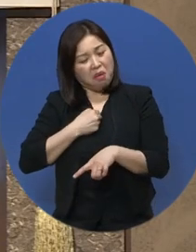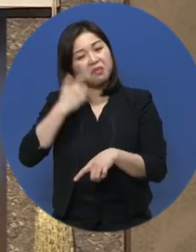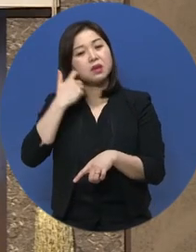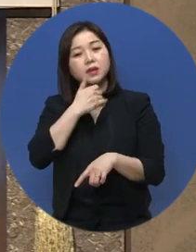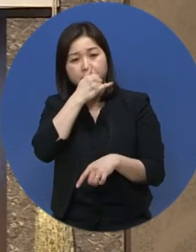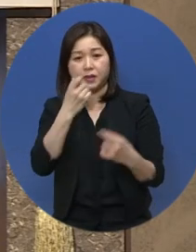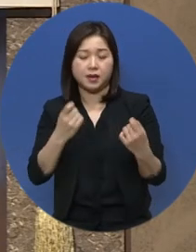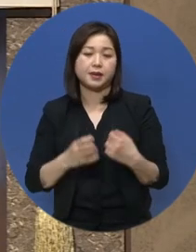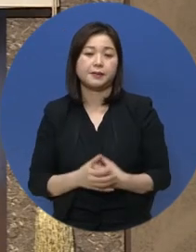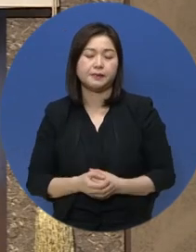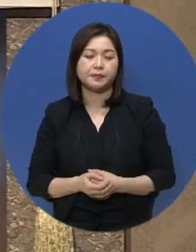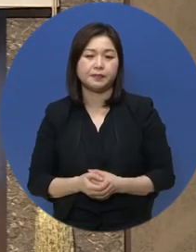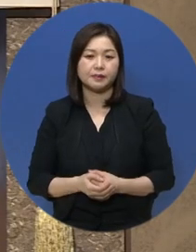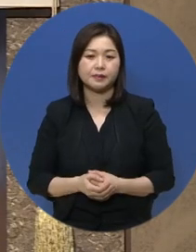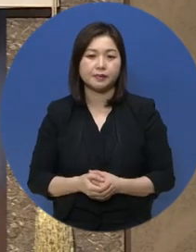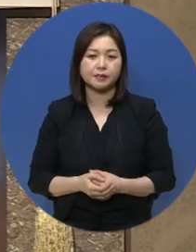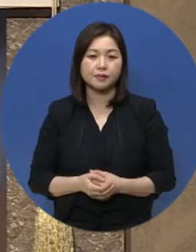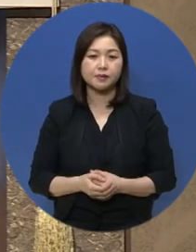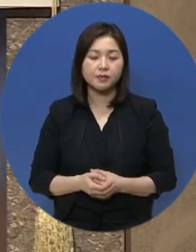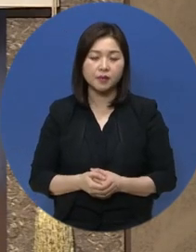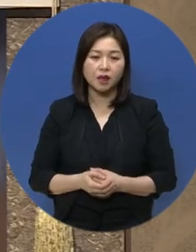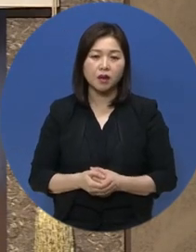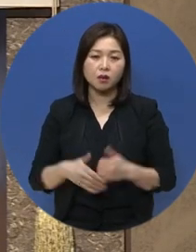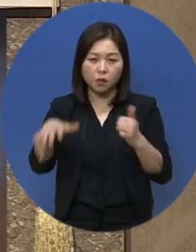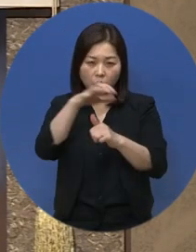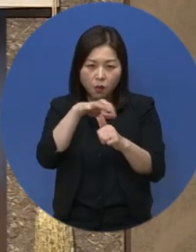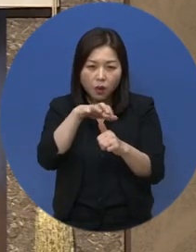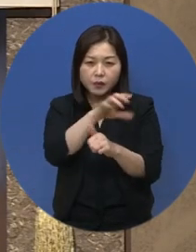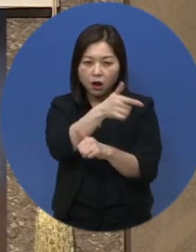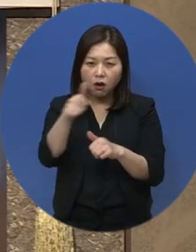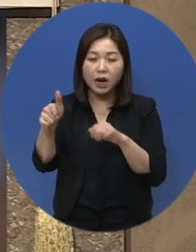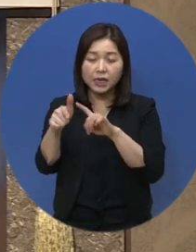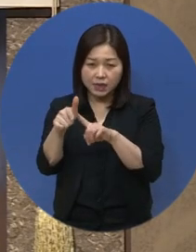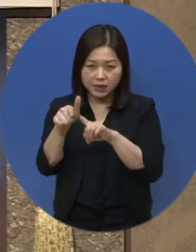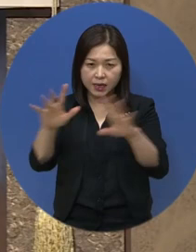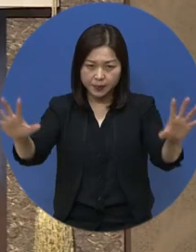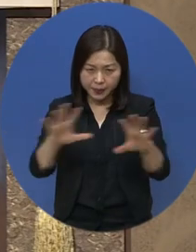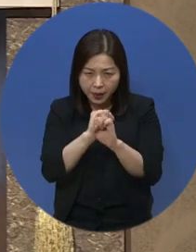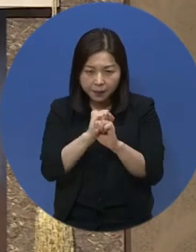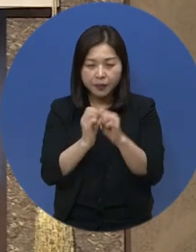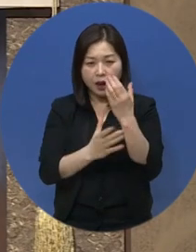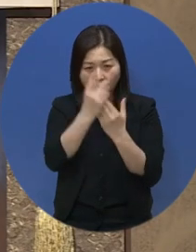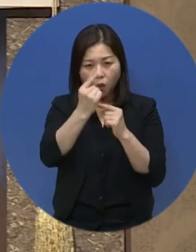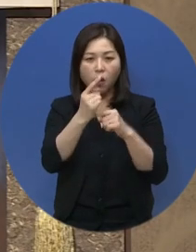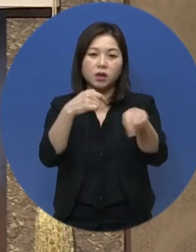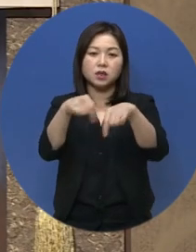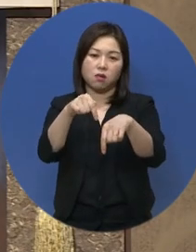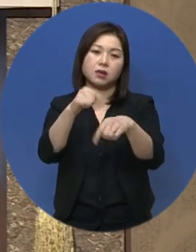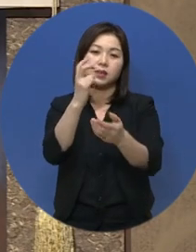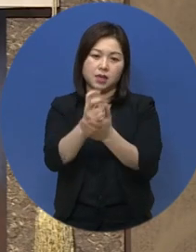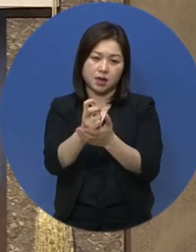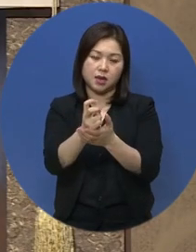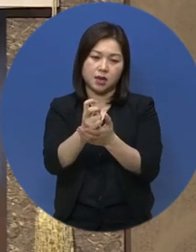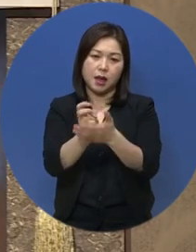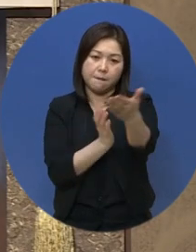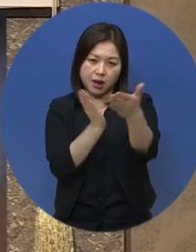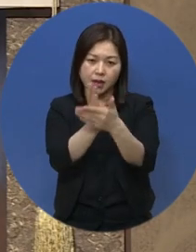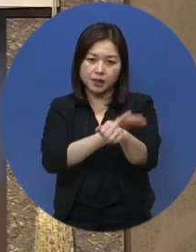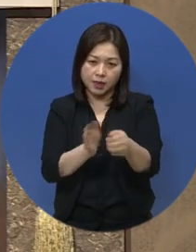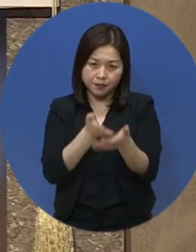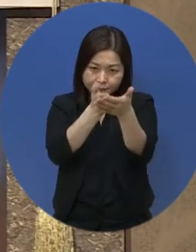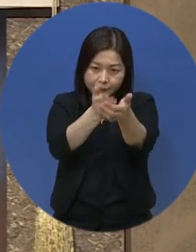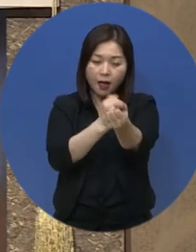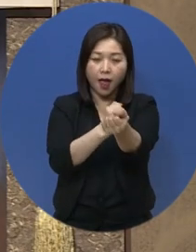상황이라 저희가 올해는 이런 돌봄 체계들을 하나로 좀 통합하고 좀 정책적으로 정부에 계속 네. 의견을